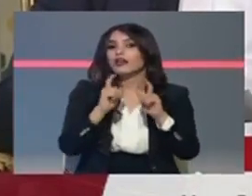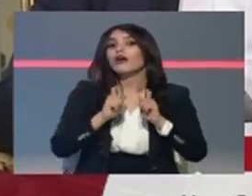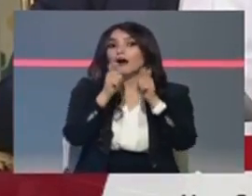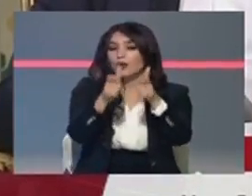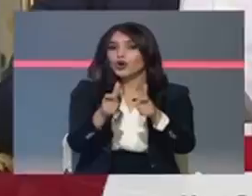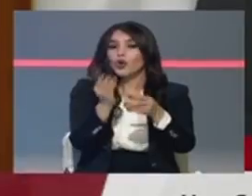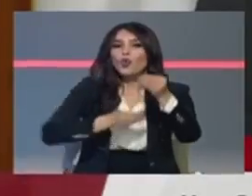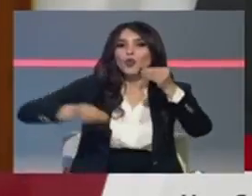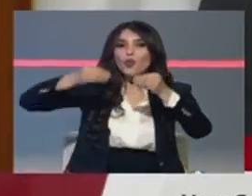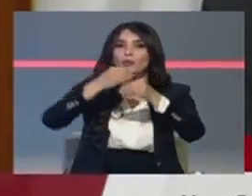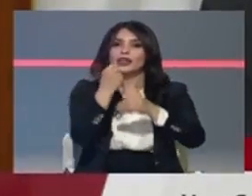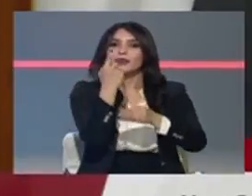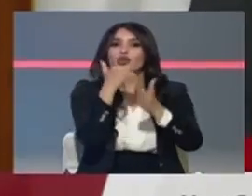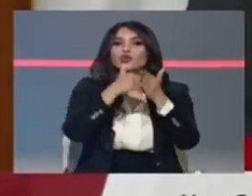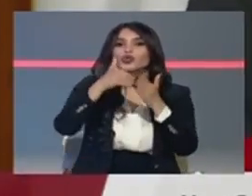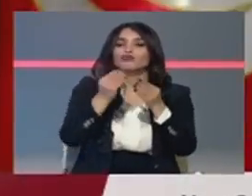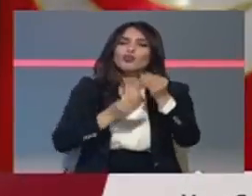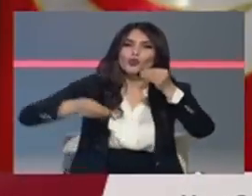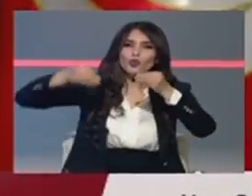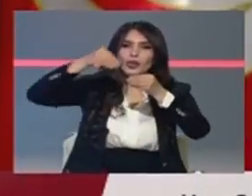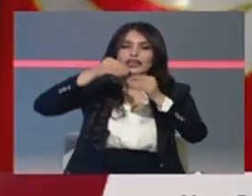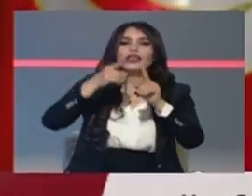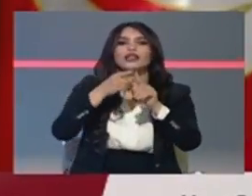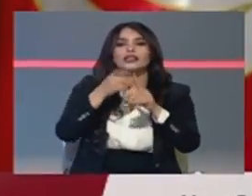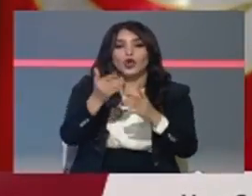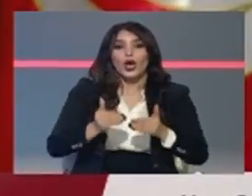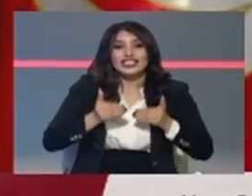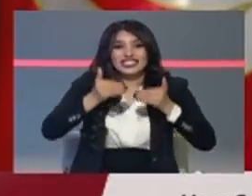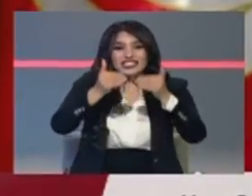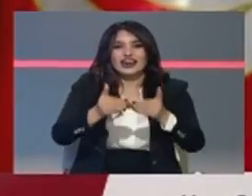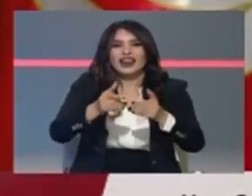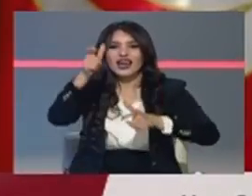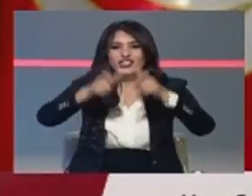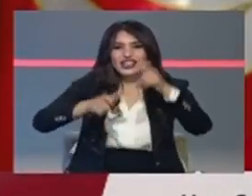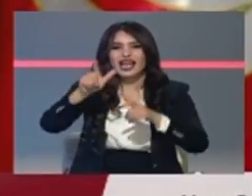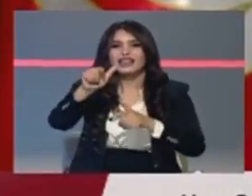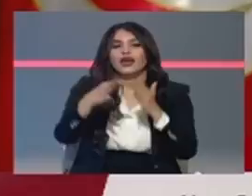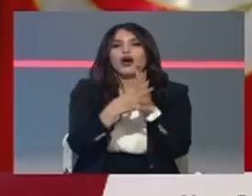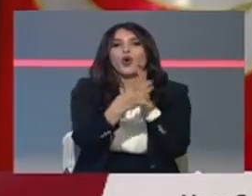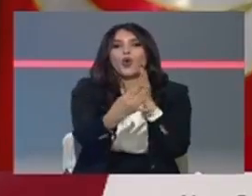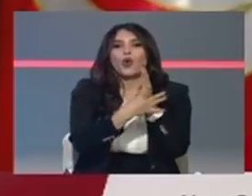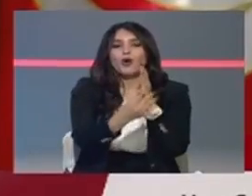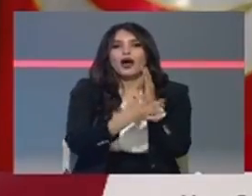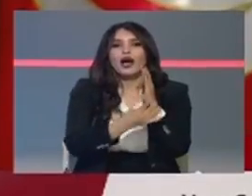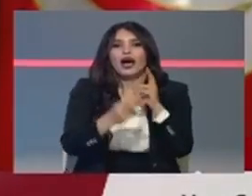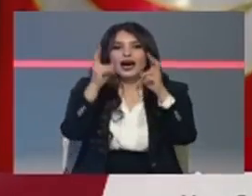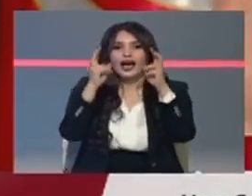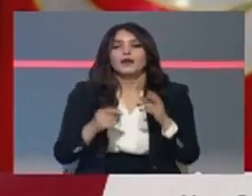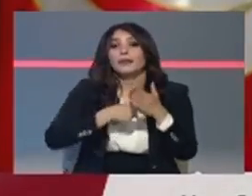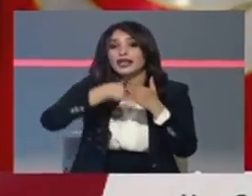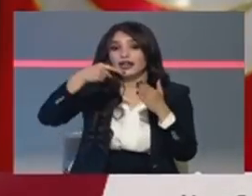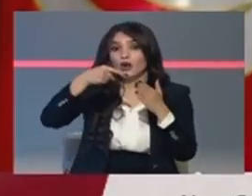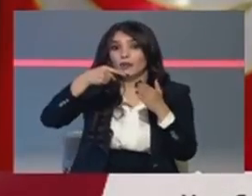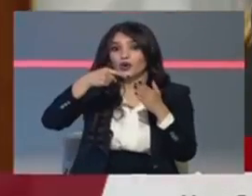100 مليون دينار اضافي. وخرنا للعباد اللي عندها قروض اللي اقل من 1,000 دينار، تو